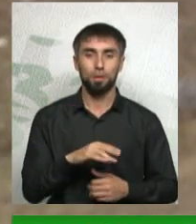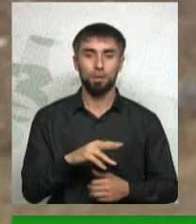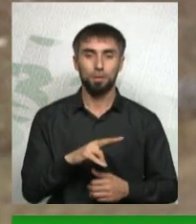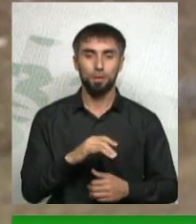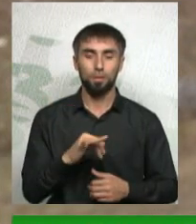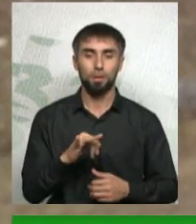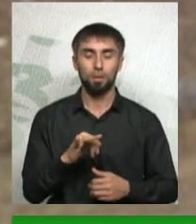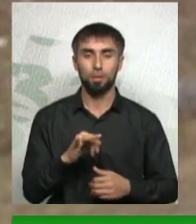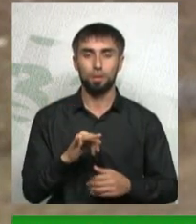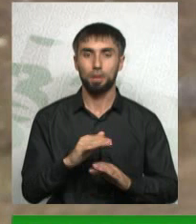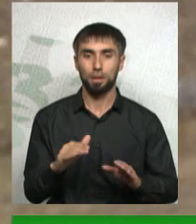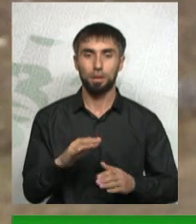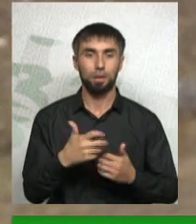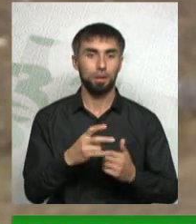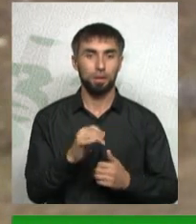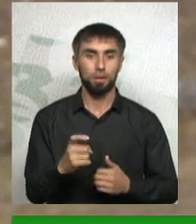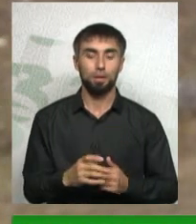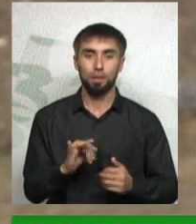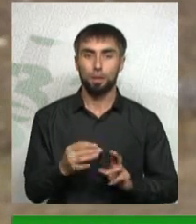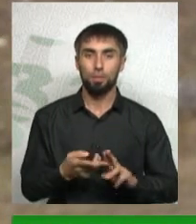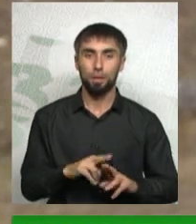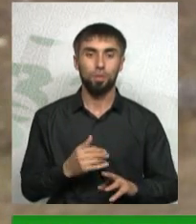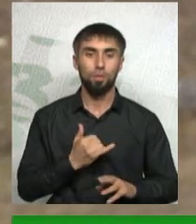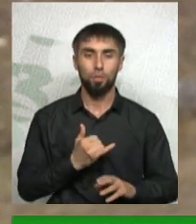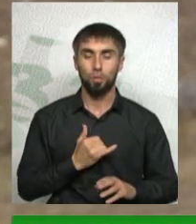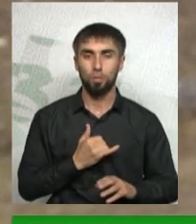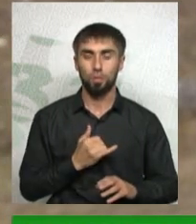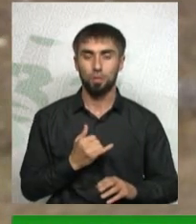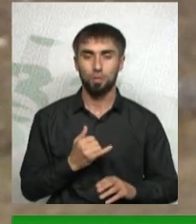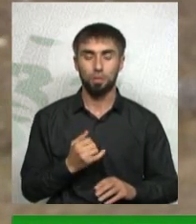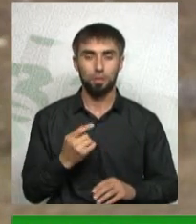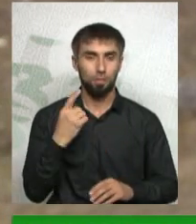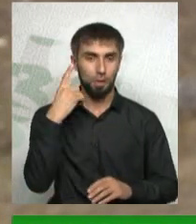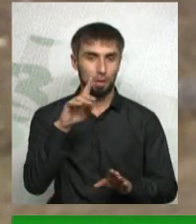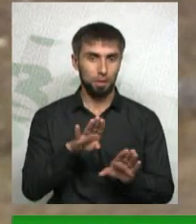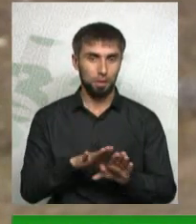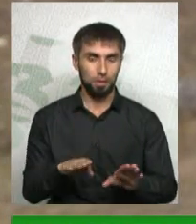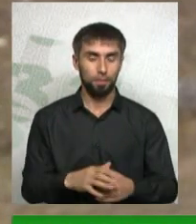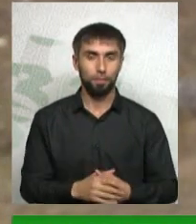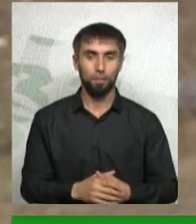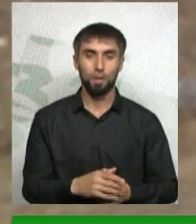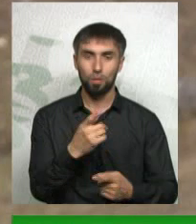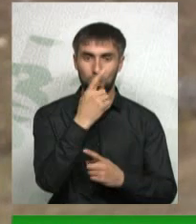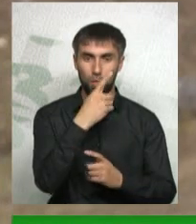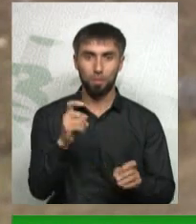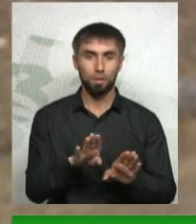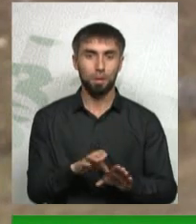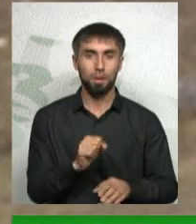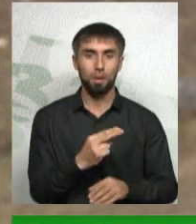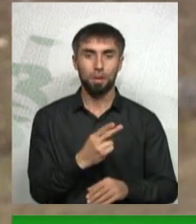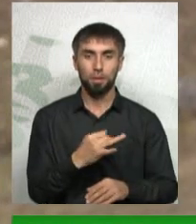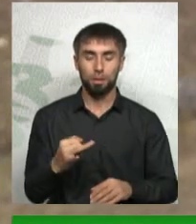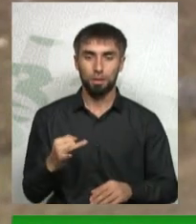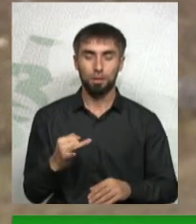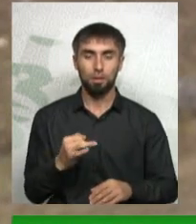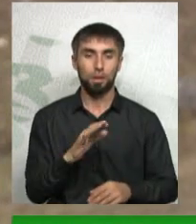одаренных детей среди них. И поэтому у нас возникла такая идея объявить такую акцию «От сердца